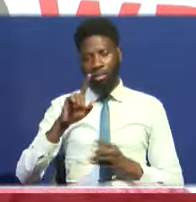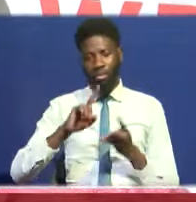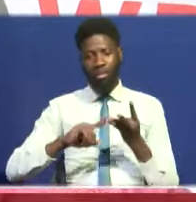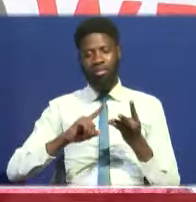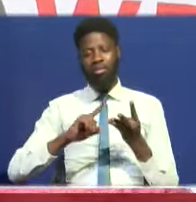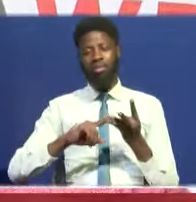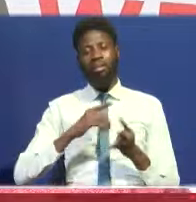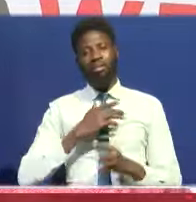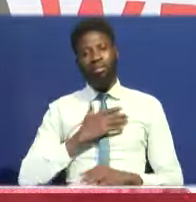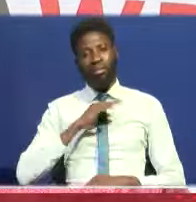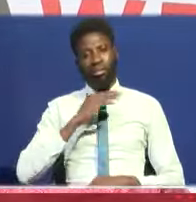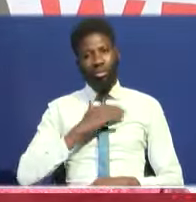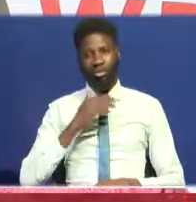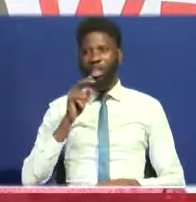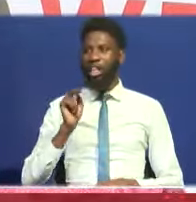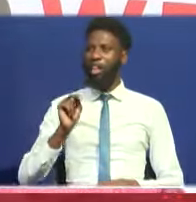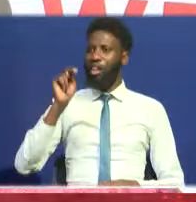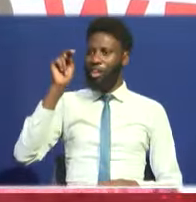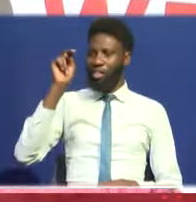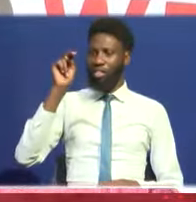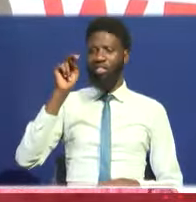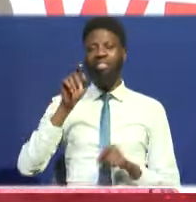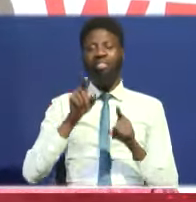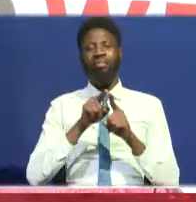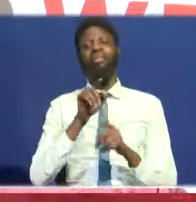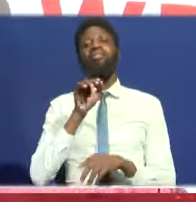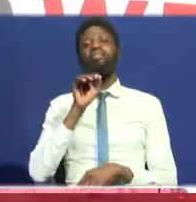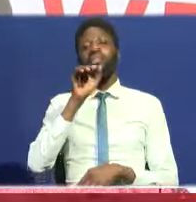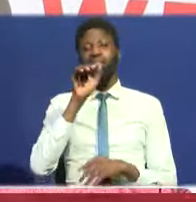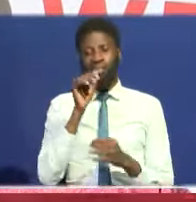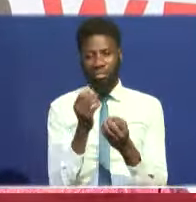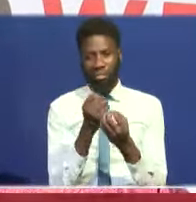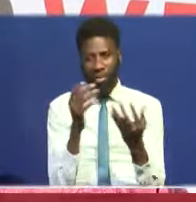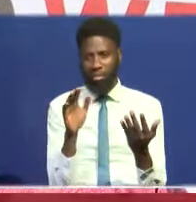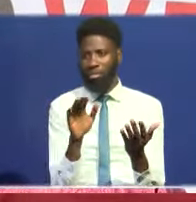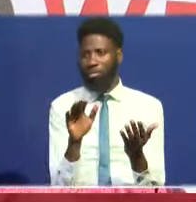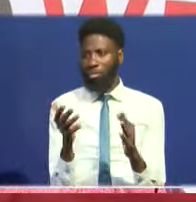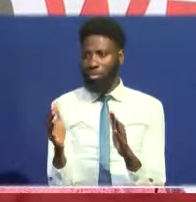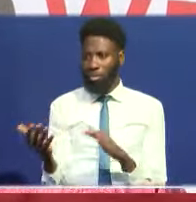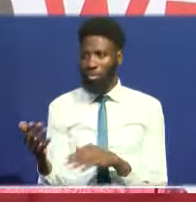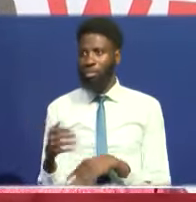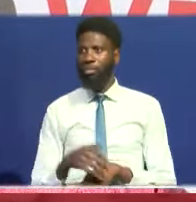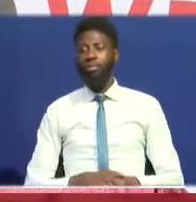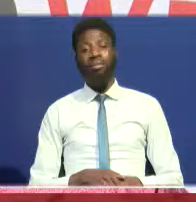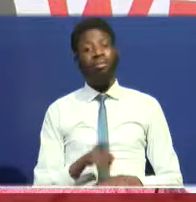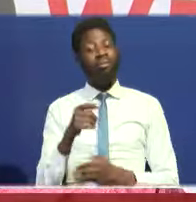north, we lost some numbers of giraffe. It will enable us to